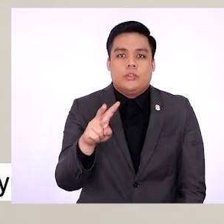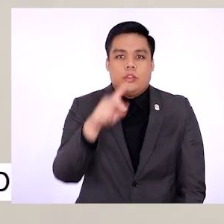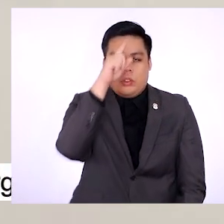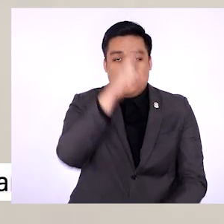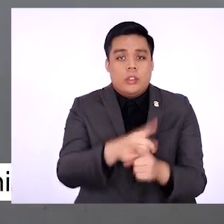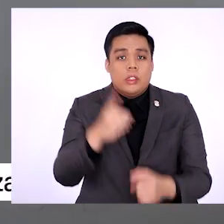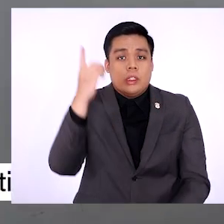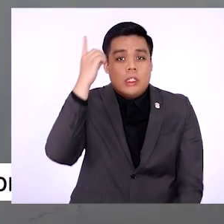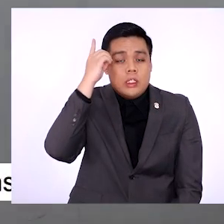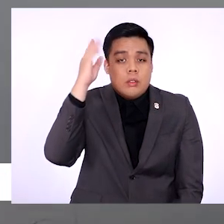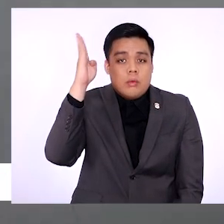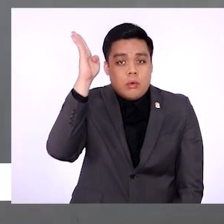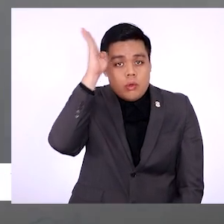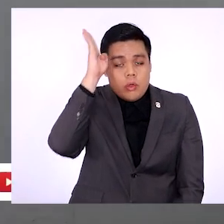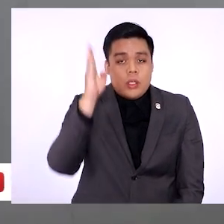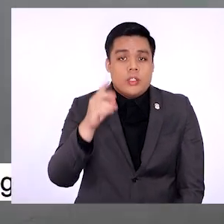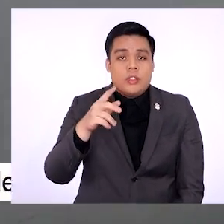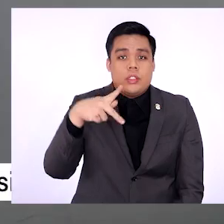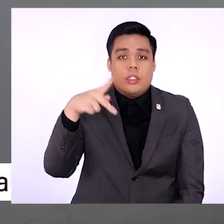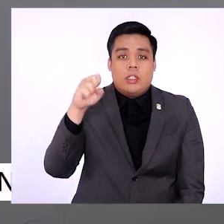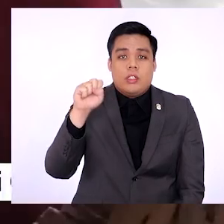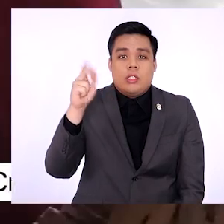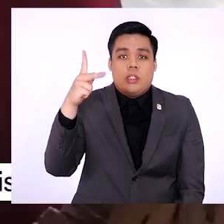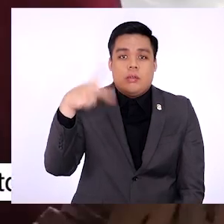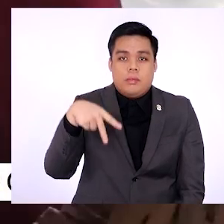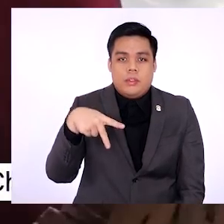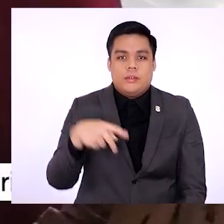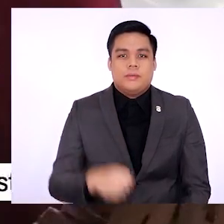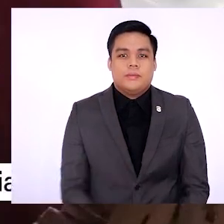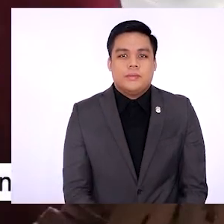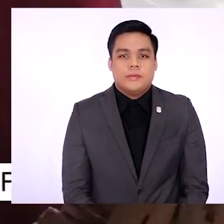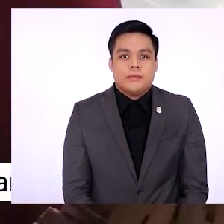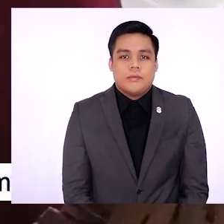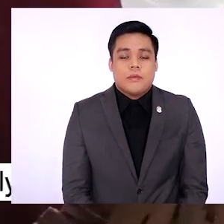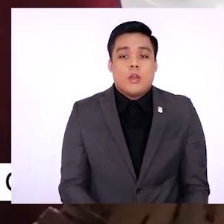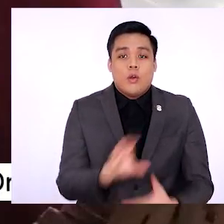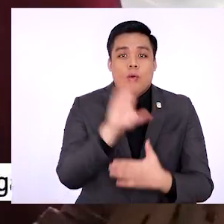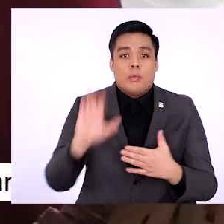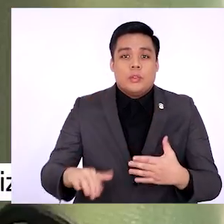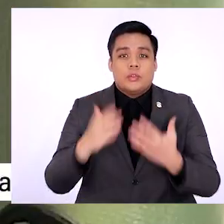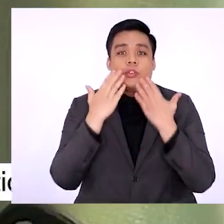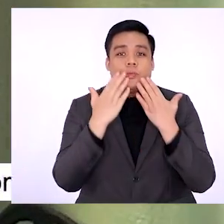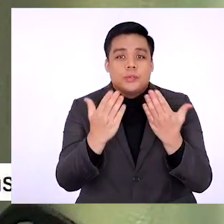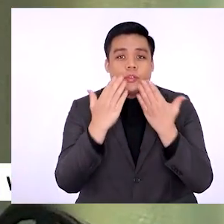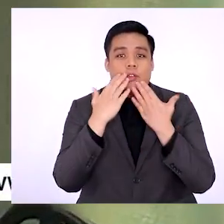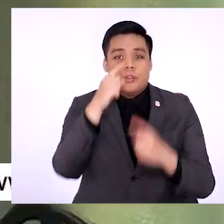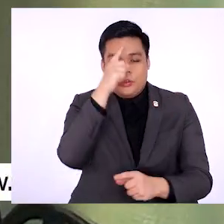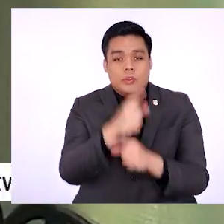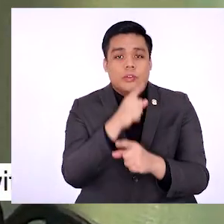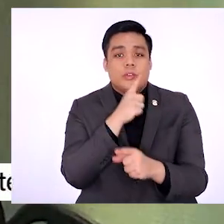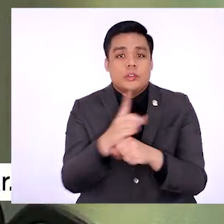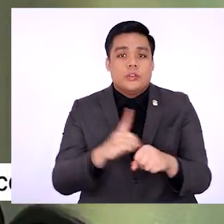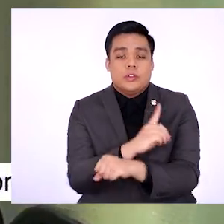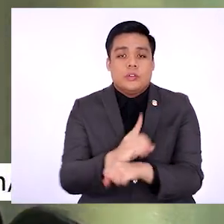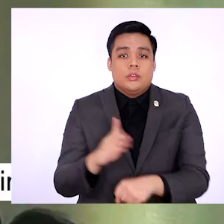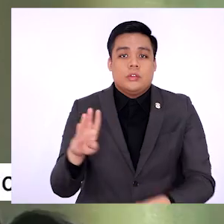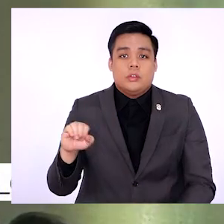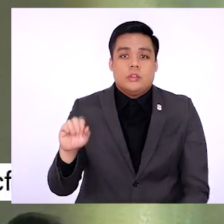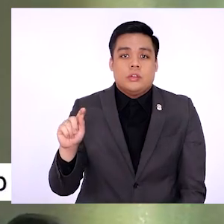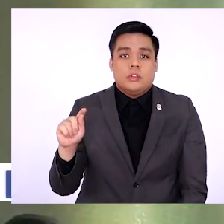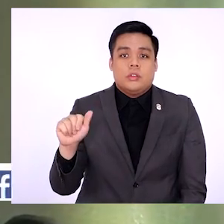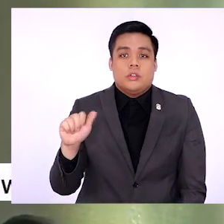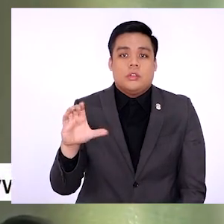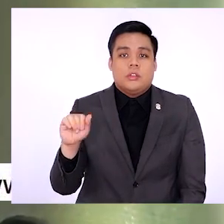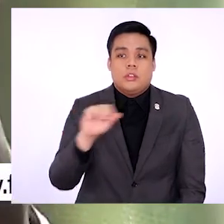Dennis Brojas, katiwala ng mga kapisanang pansambahayan. Lubos ang pasasalamat ng mga kapatid sa distrito ng Batac City,